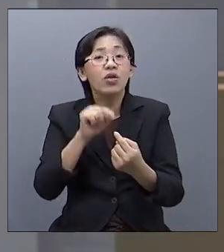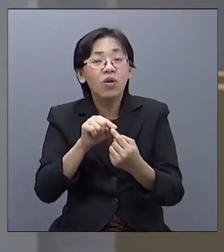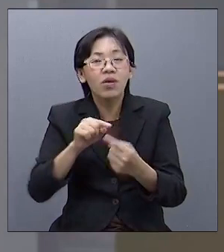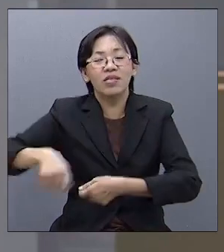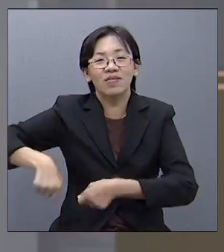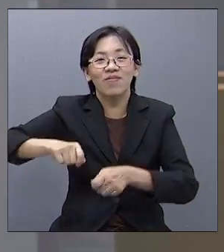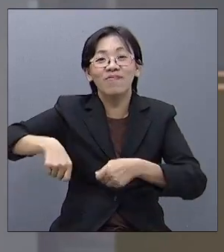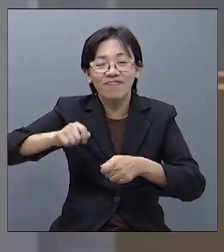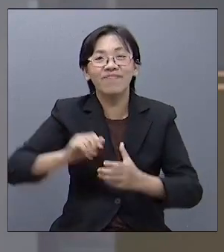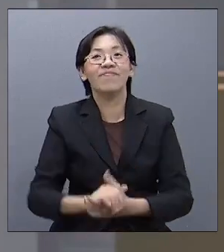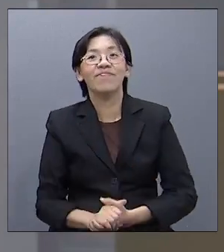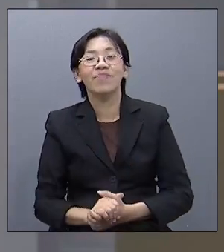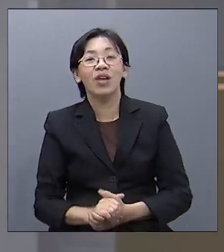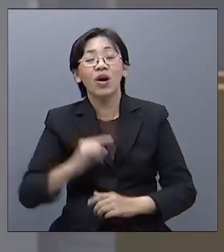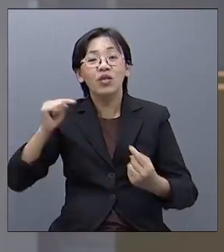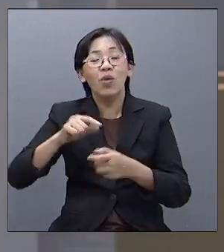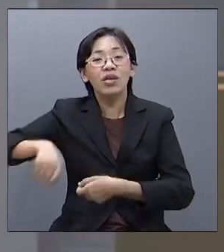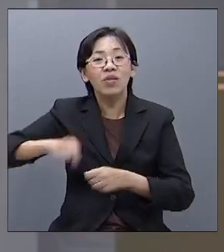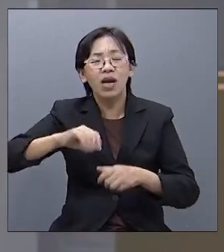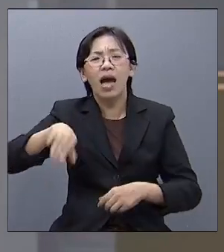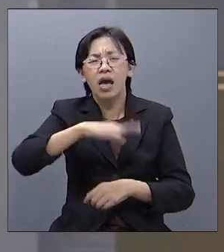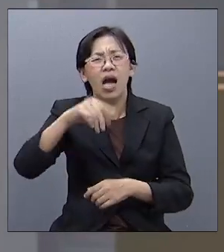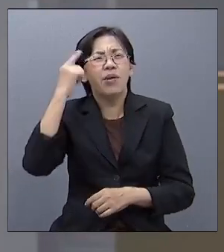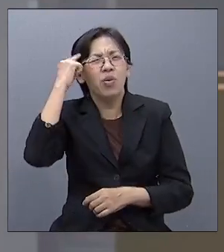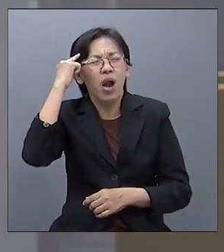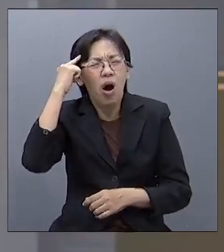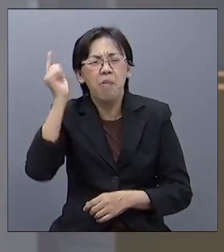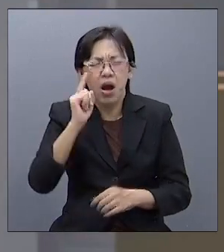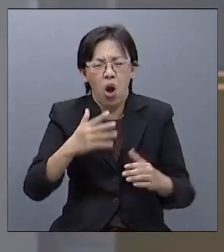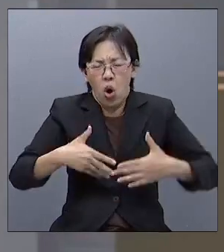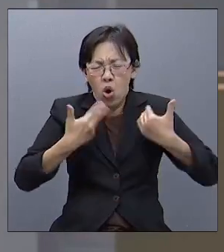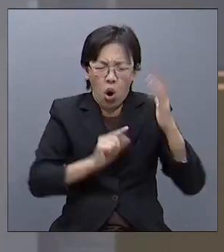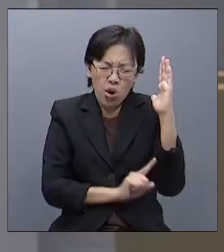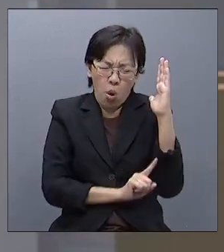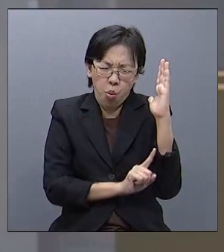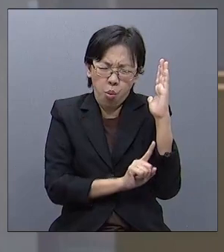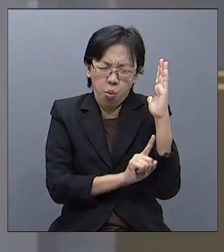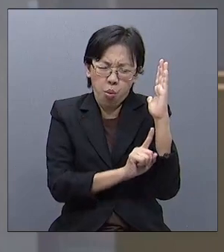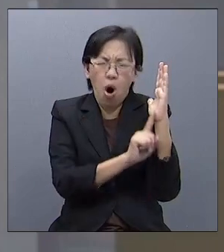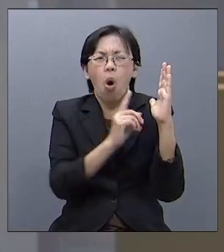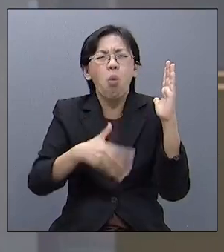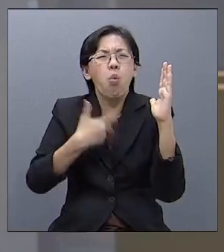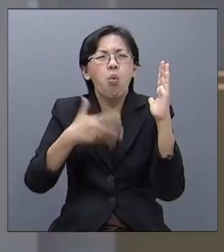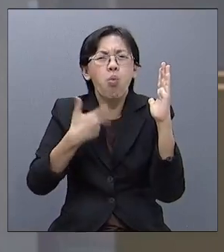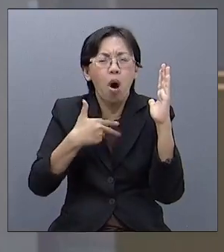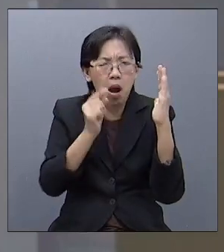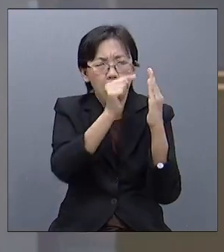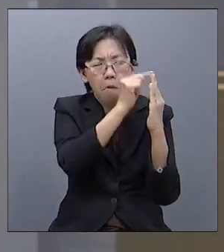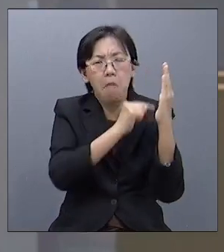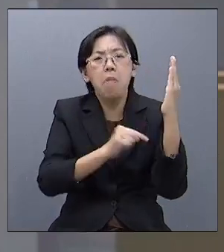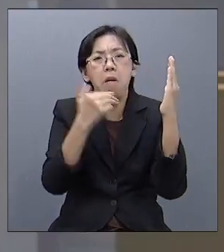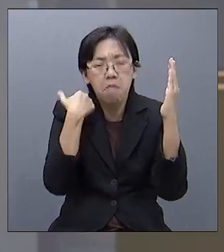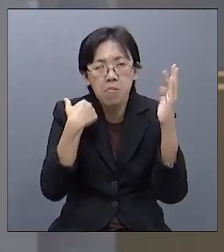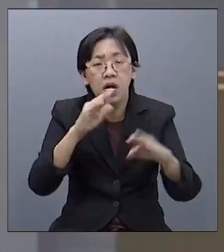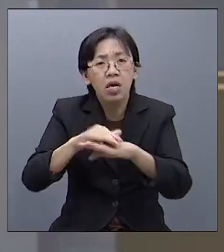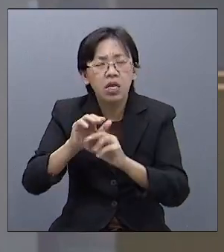ลสงกรานต์พอดีเลยนะคะก็พบว่าจะมีเรื่องของอุณหภูมิที่สูงขึ้นในหลายพื้นที่ค่ะแล้วก็มาเตือนให้ระวังโร